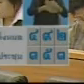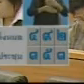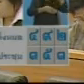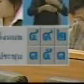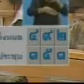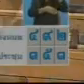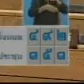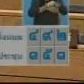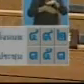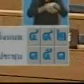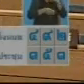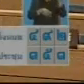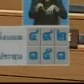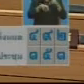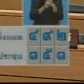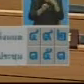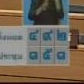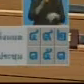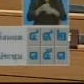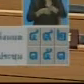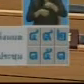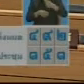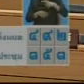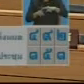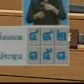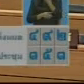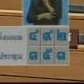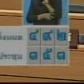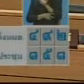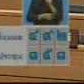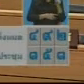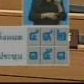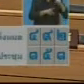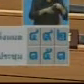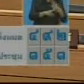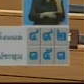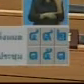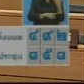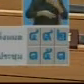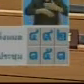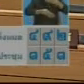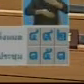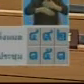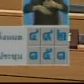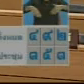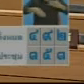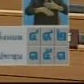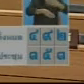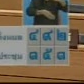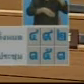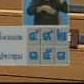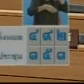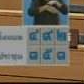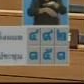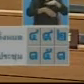กติจะมีการพร่องน้ำช่วงระหว่างเดือนธันวาคมจนถึงเดือนพฤษภาคมจากเขื่อนบนรัฐประมาณวันละ6ถึง7ล้านลูกบาศก์เมตรแต่ต